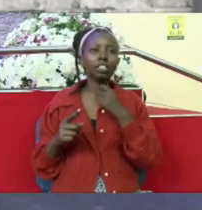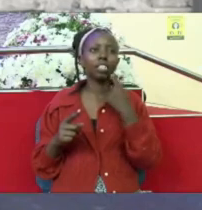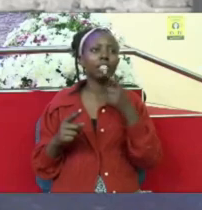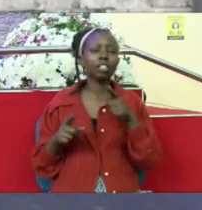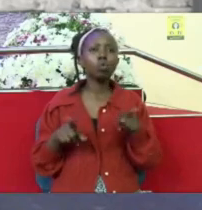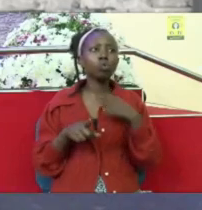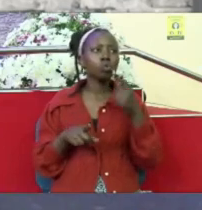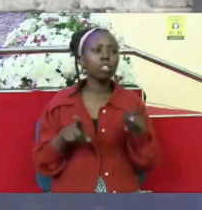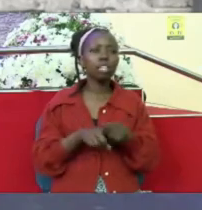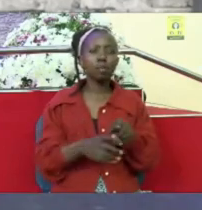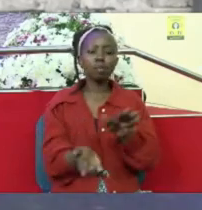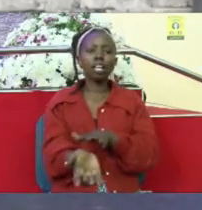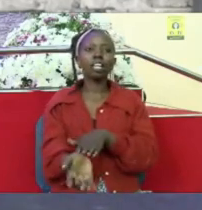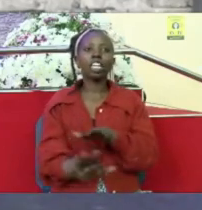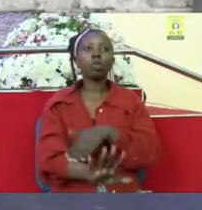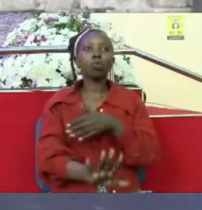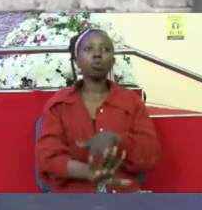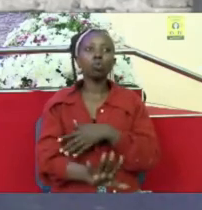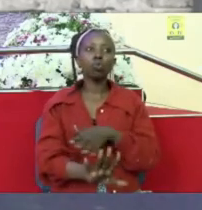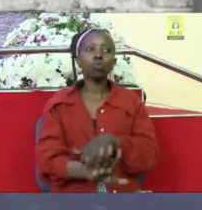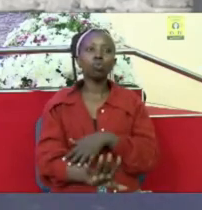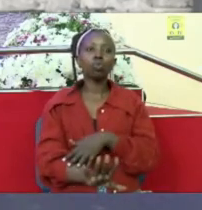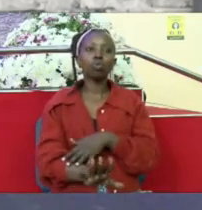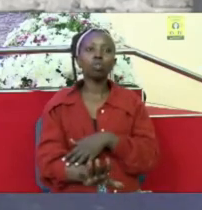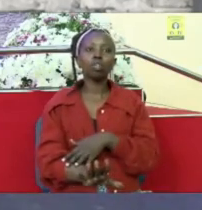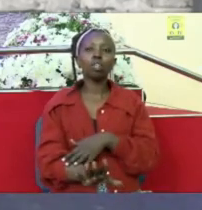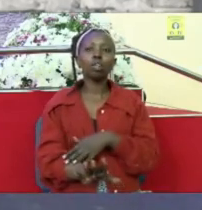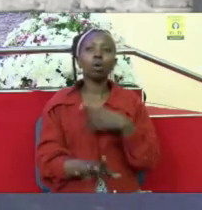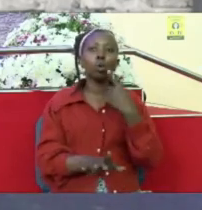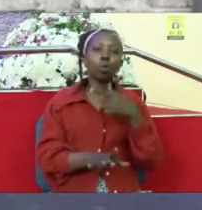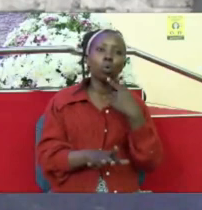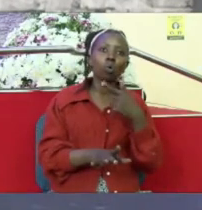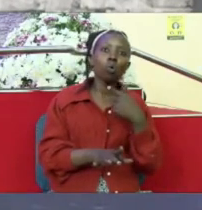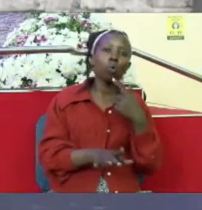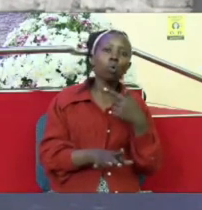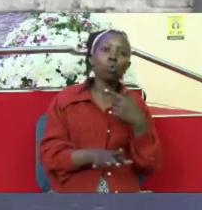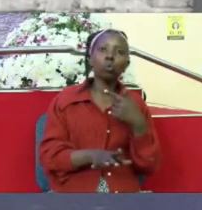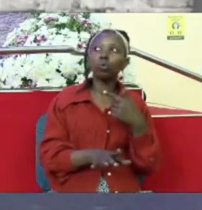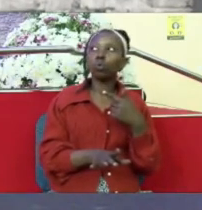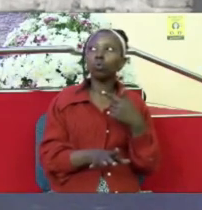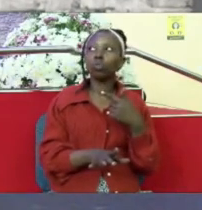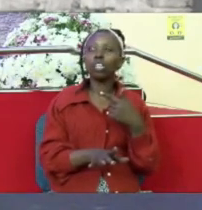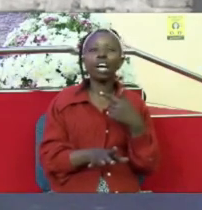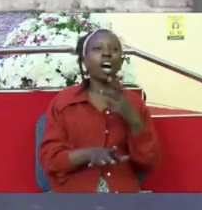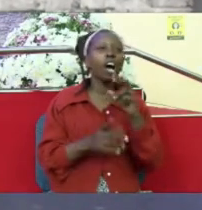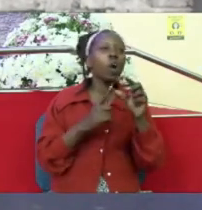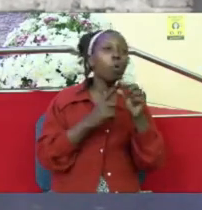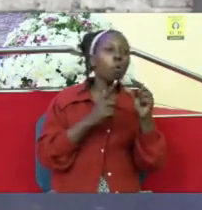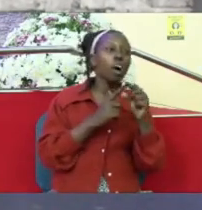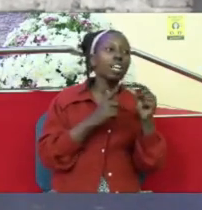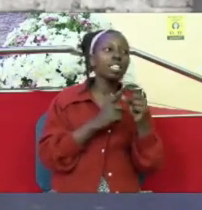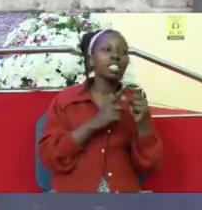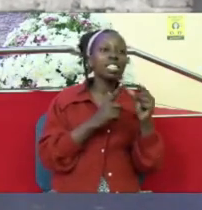ukianza imbe ki C akija kumaliza anamaliza na ki yo. Yani